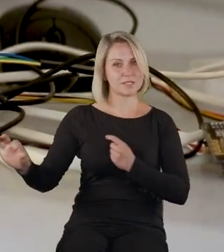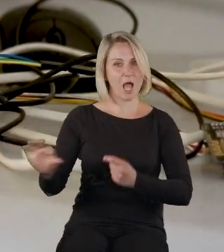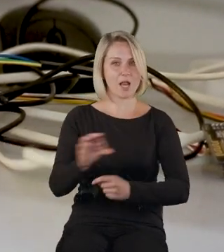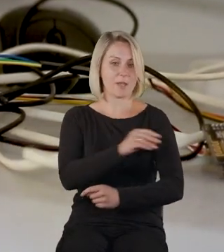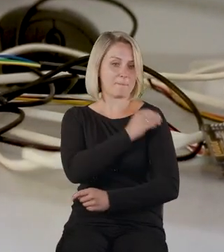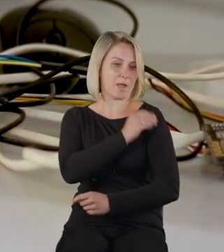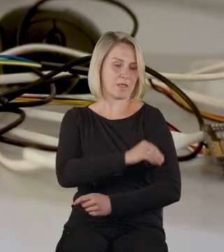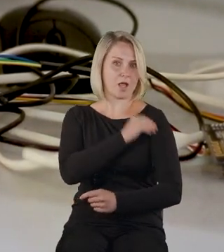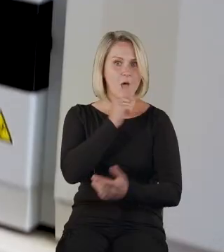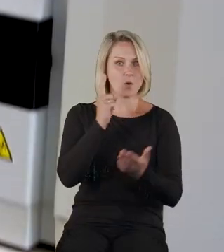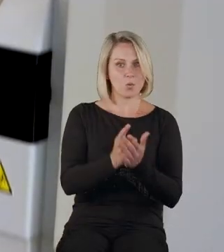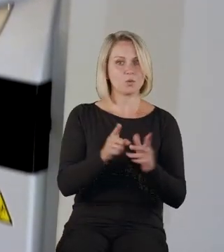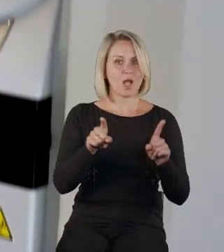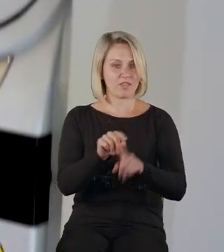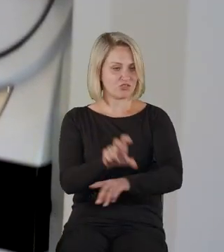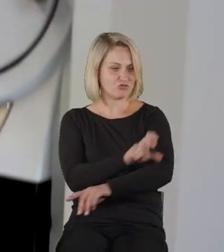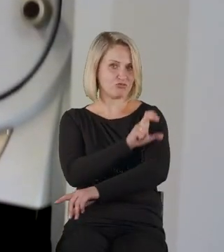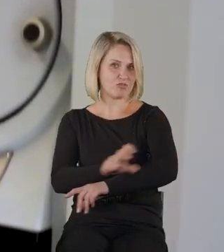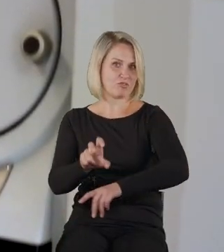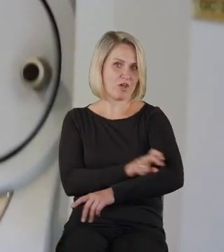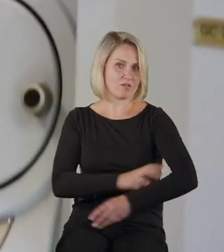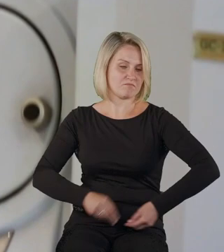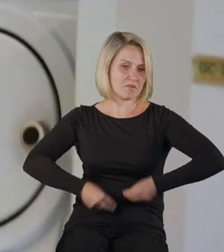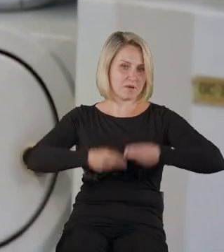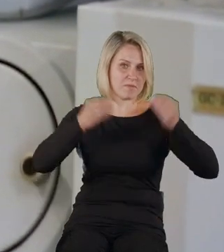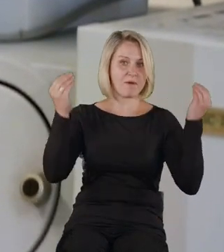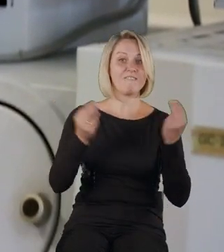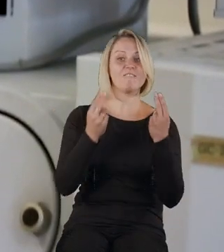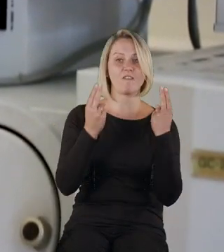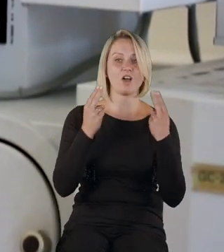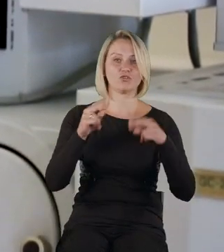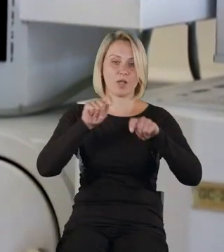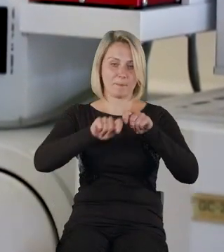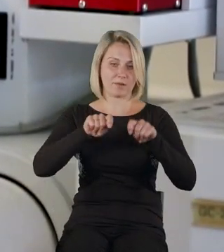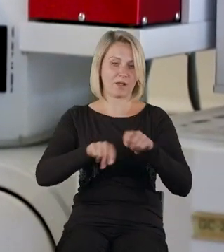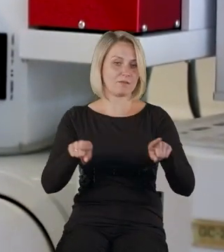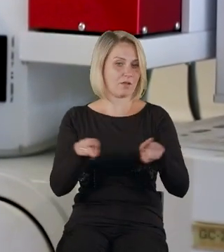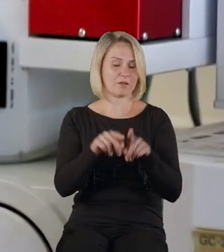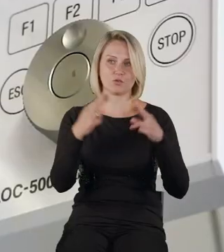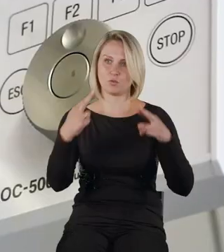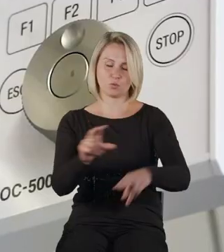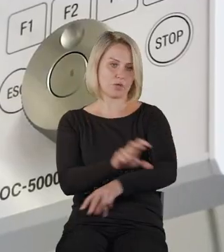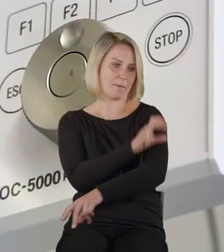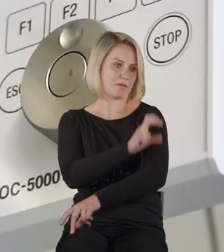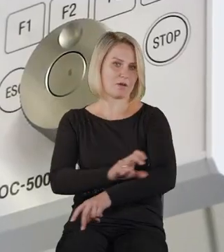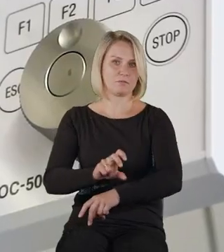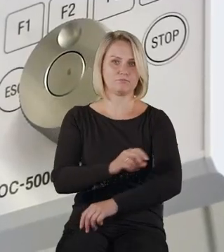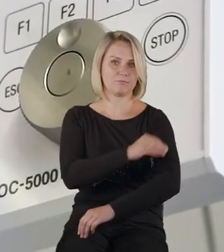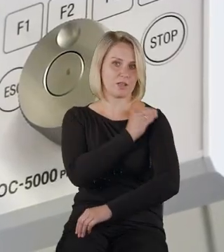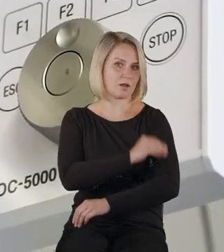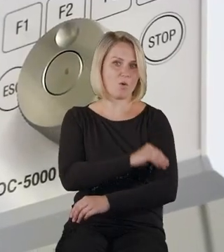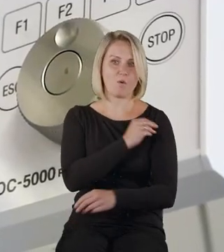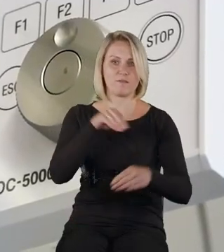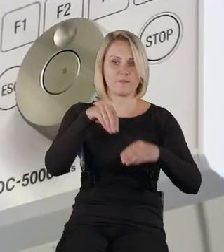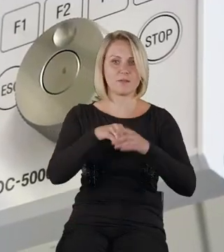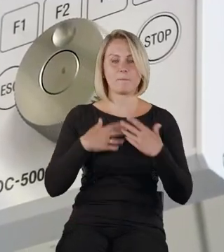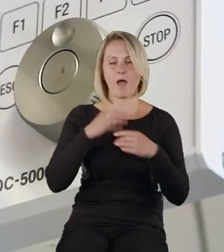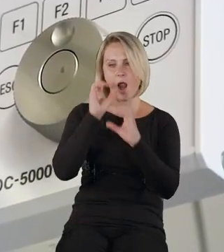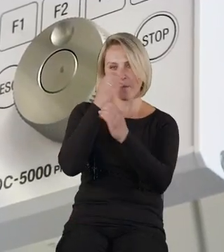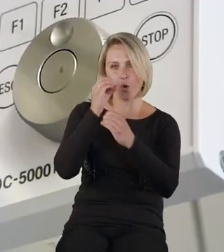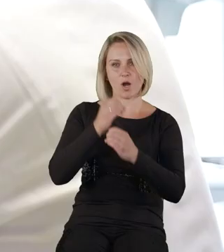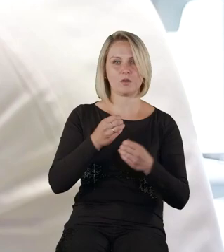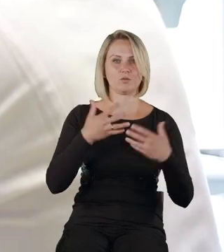materiałów biomedycznych i inżynieryjnych. Ważne badania prowadzone są także w zakresie inżynierii materiałowej. Dysponujemy